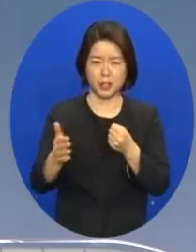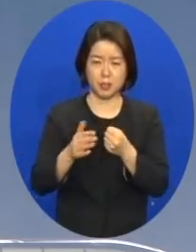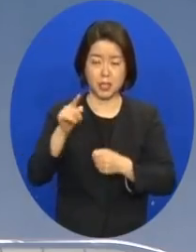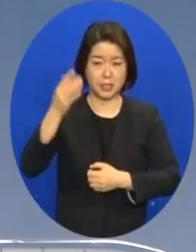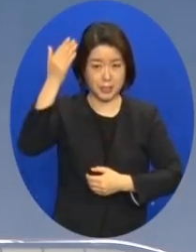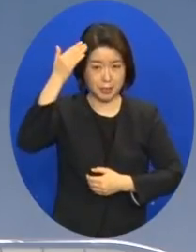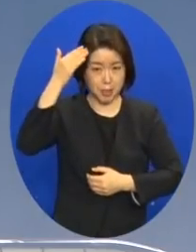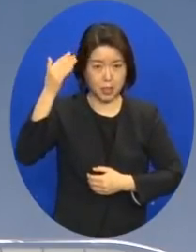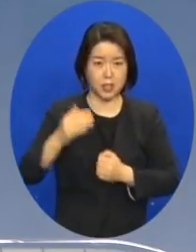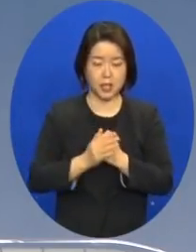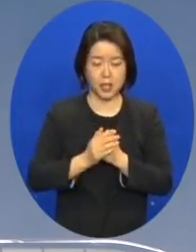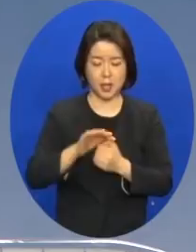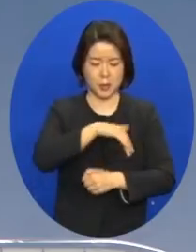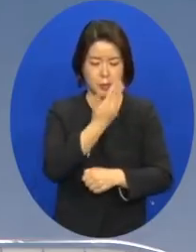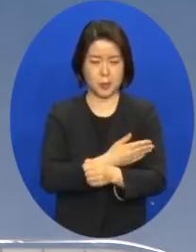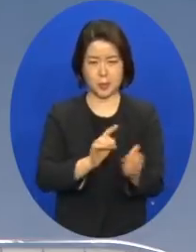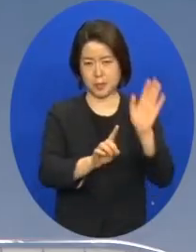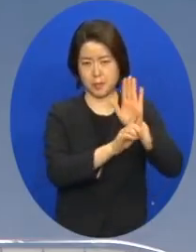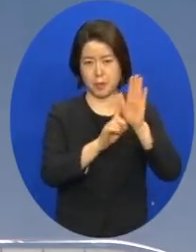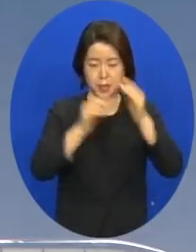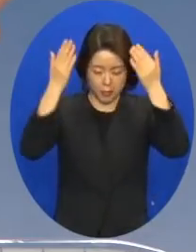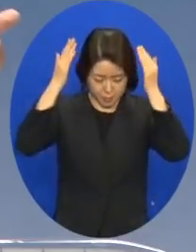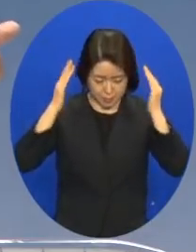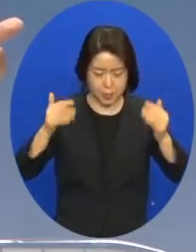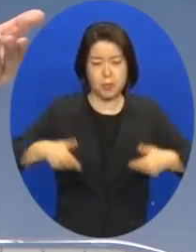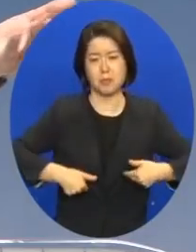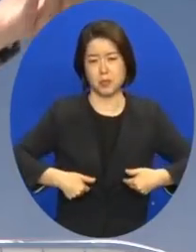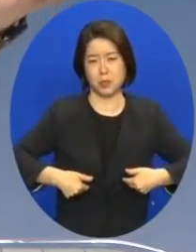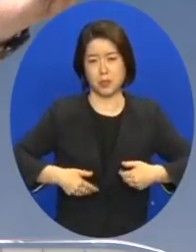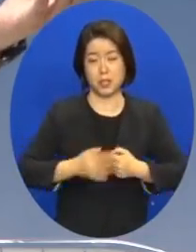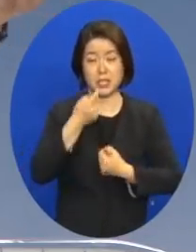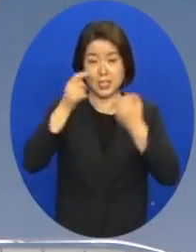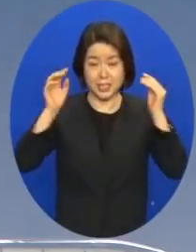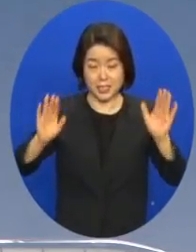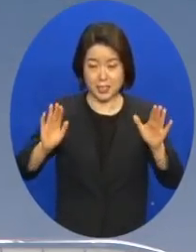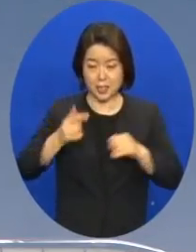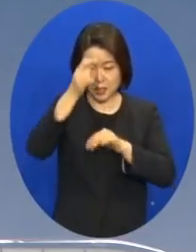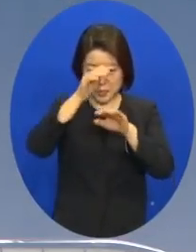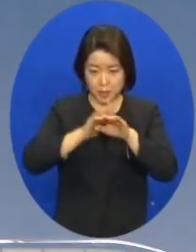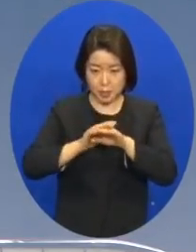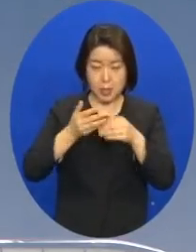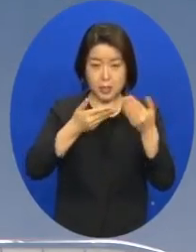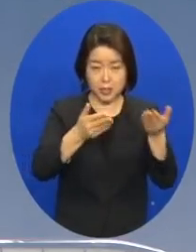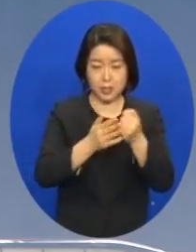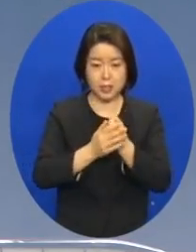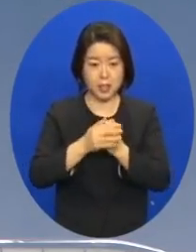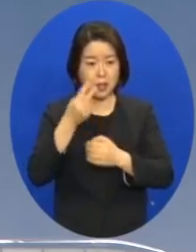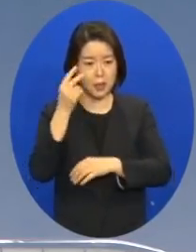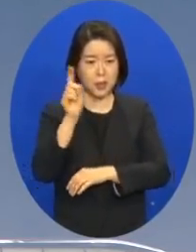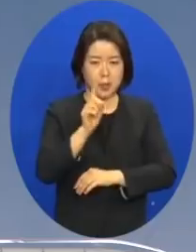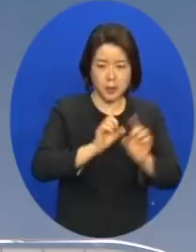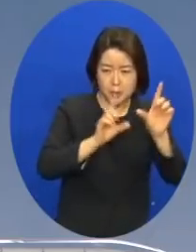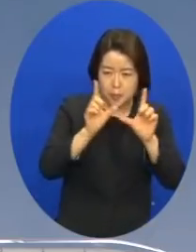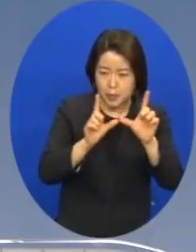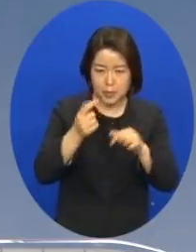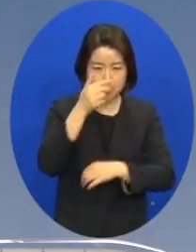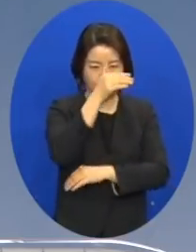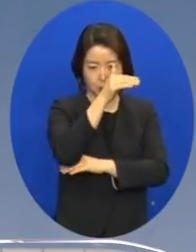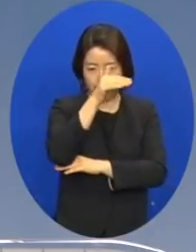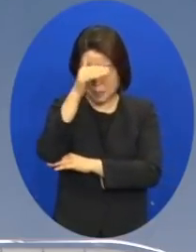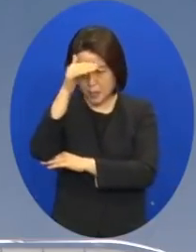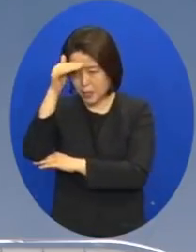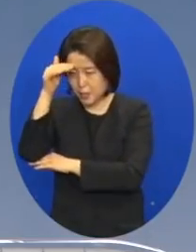권위의 표를 지니고 있어야 합니다. 천사들이 우리가 예배할 때 우리가 어떻게 예배하나, 어떤 자세로 예배하나 본다는